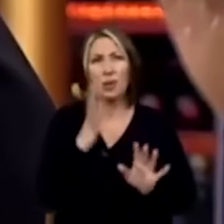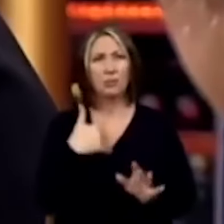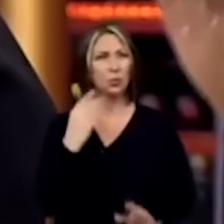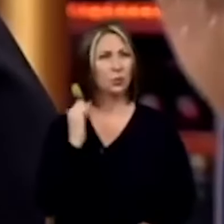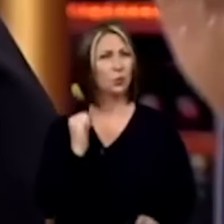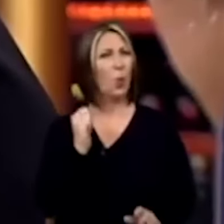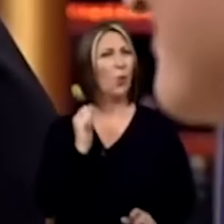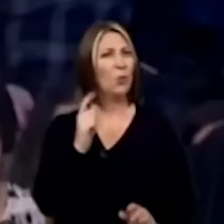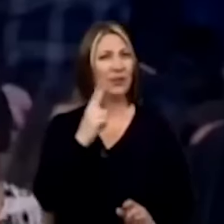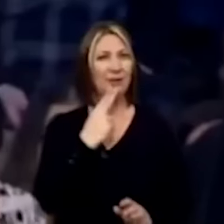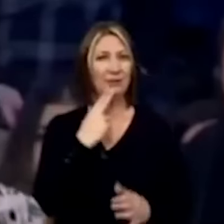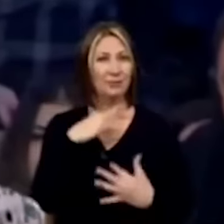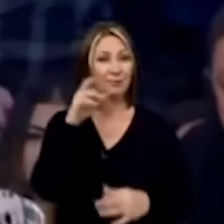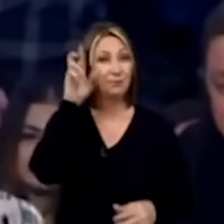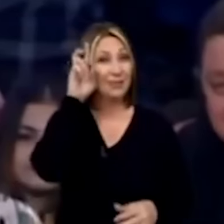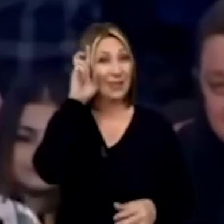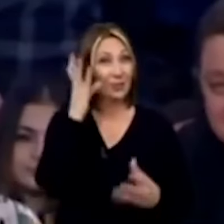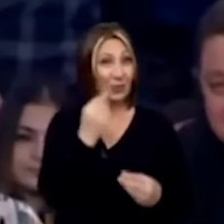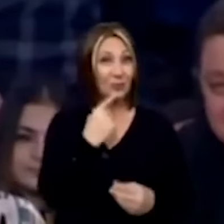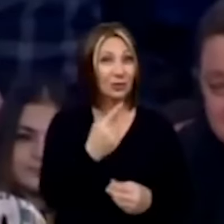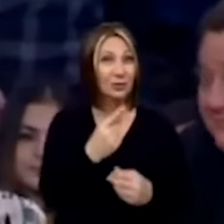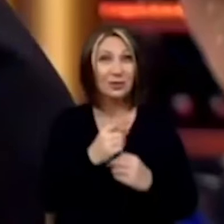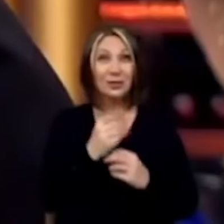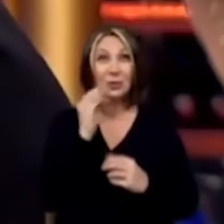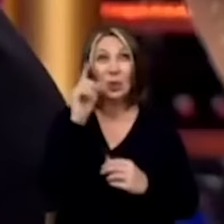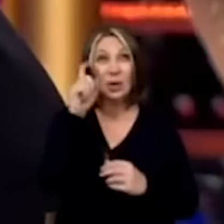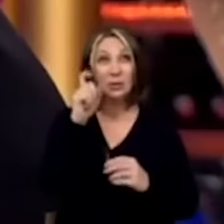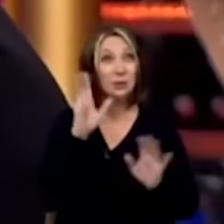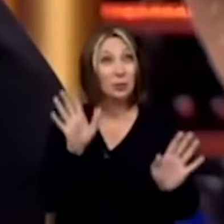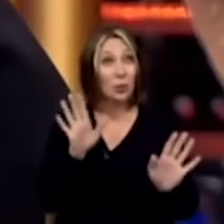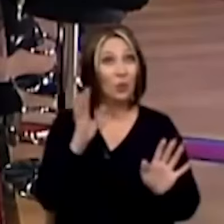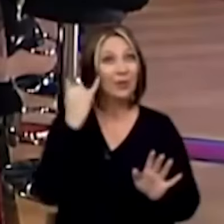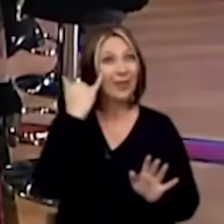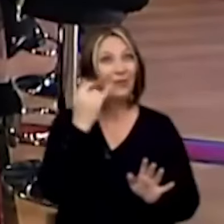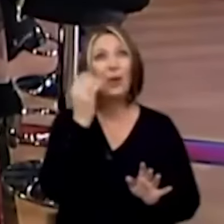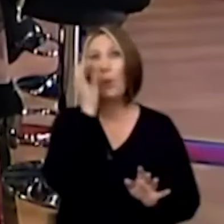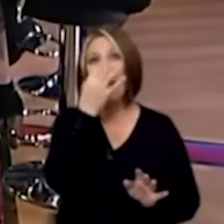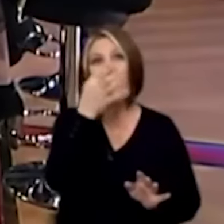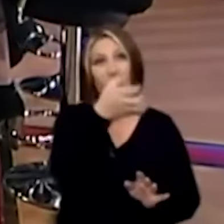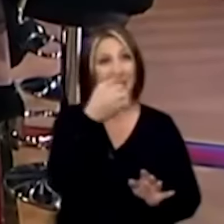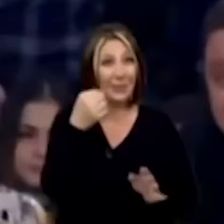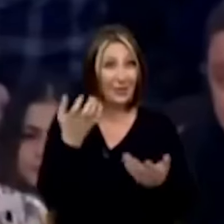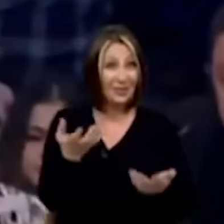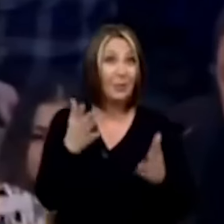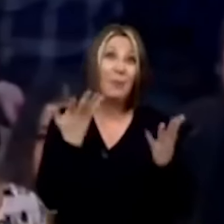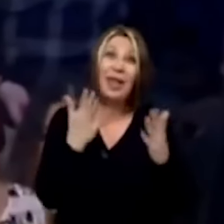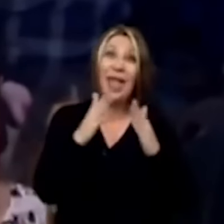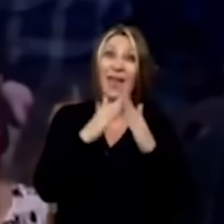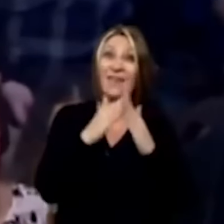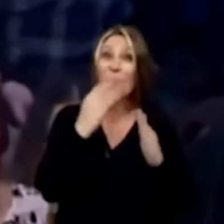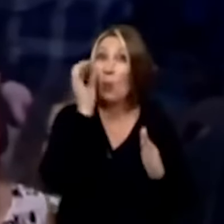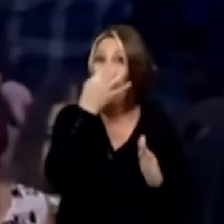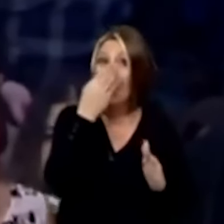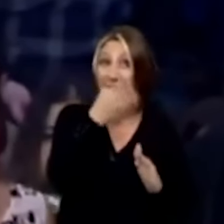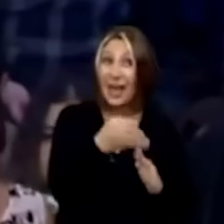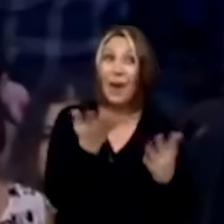asla. Onu tabii ki psikolojik olarak söylediniz. Yok yok, öyleyim. Akıllıca. Gerçekten ya, öyle. Ya telefonla kolay ulaşılabilirsiniz. Belki evinize kolay